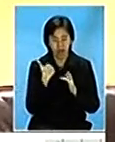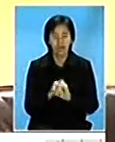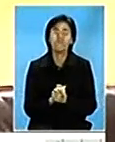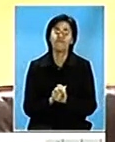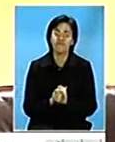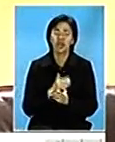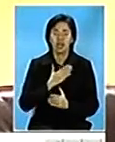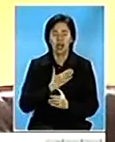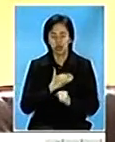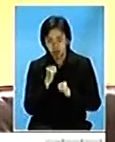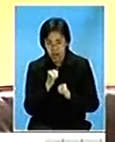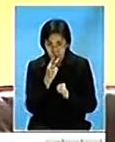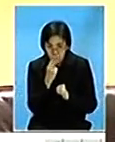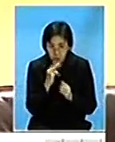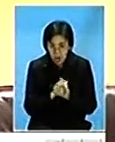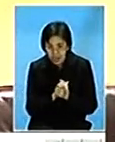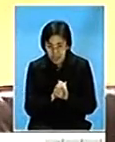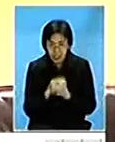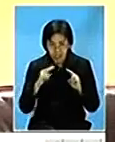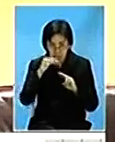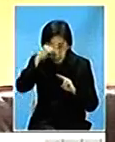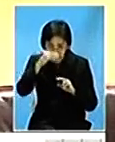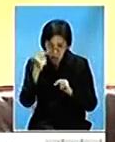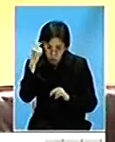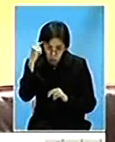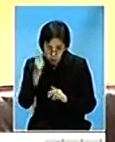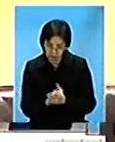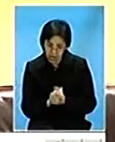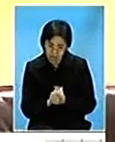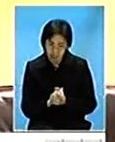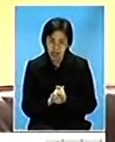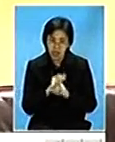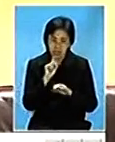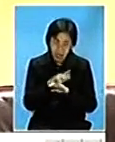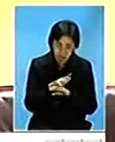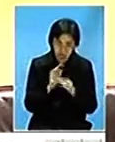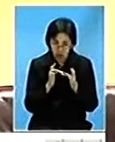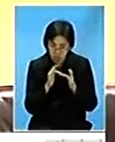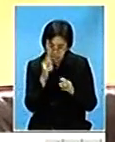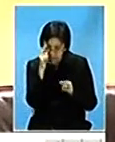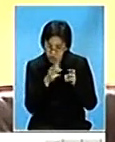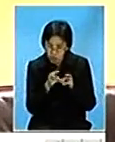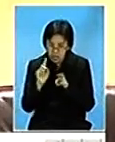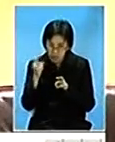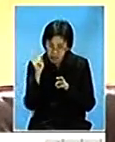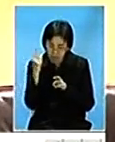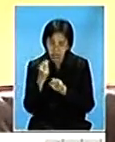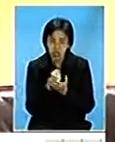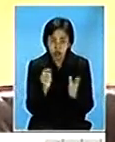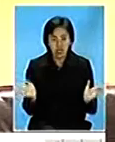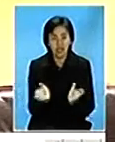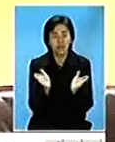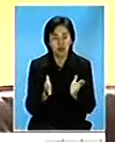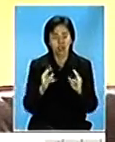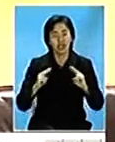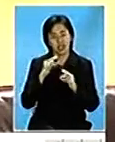ให้ทันนะครับซึ่งเราก็พยายามที่จะกระตุ้นให้มีมาตรการใหม่ๆที่จะเสริมสร้างศักยภาพของก